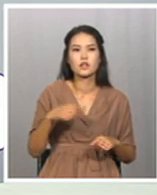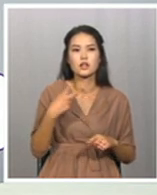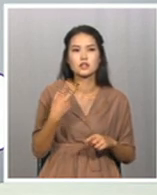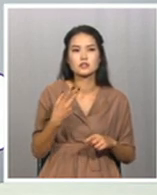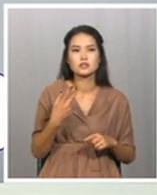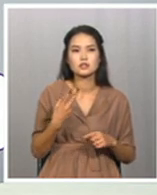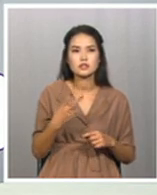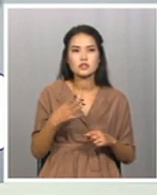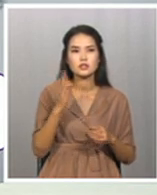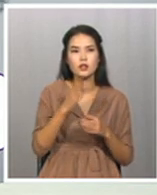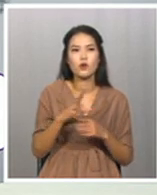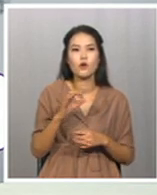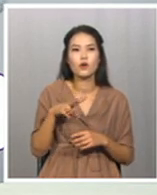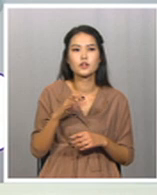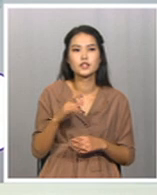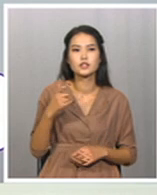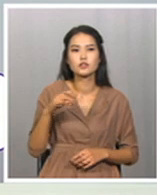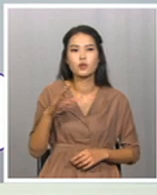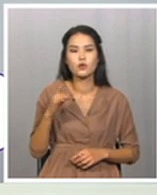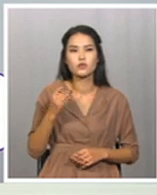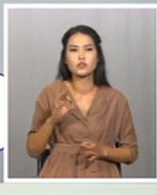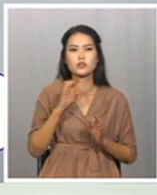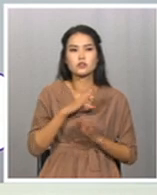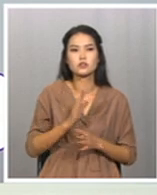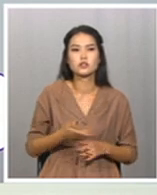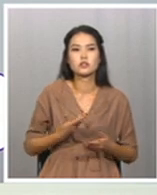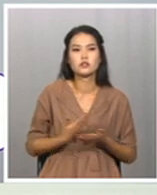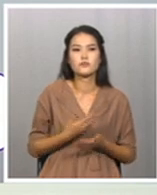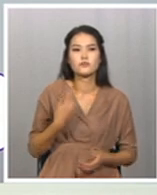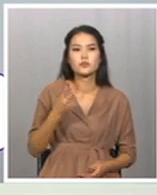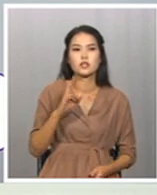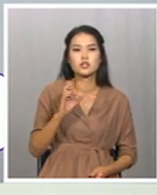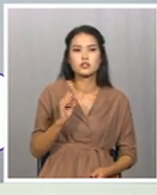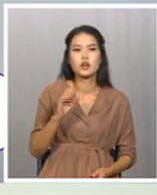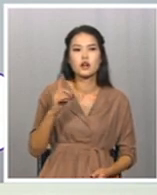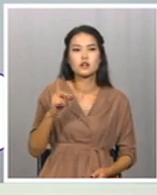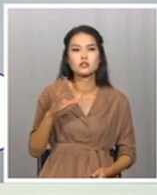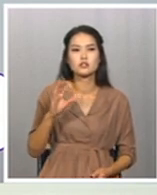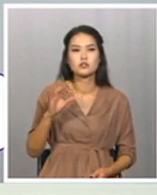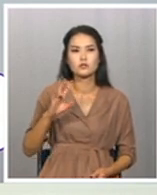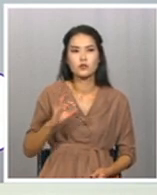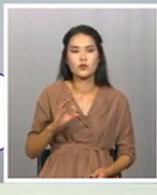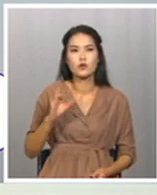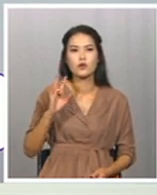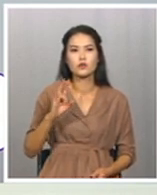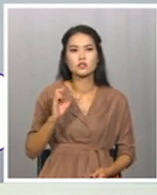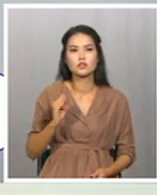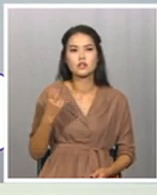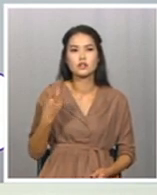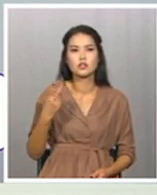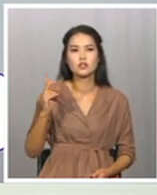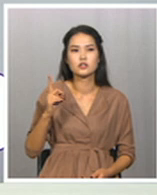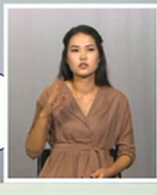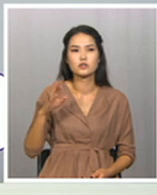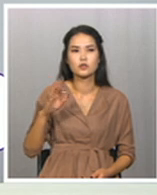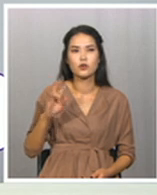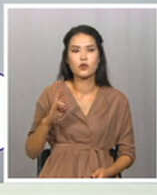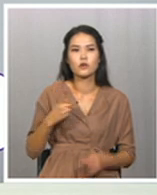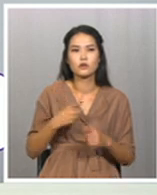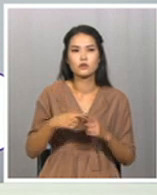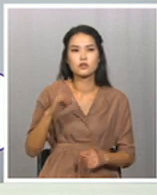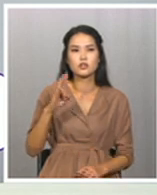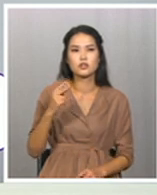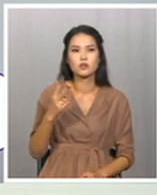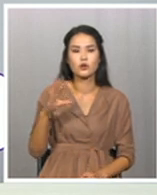оксидтермен және екідайлы гидроксидтермен әрекеттеседі. Мысалы, натрий гидроксиді мырыш оксидімен әрекеттесіп, натрийдің цинкаты және